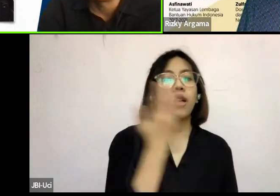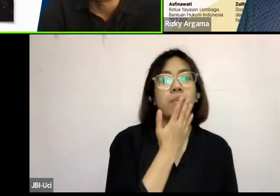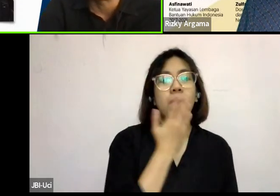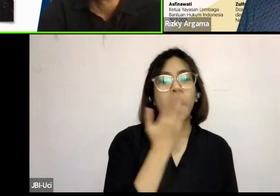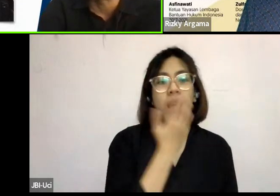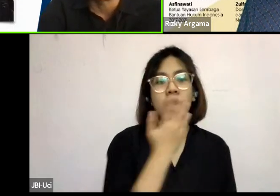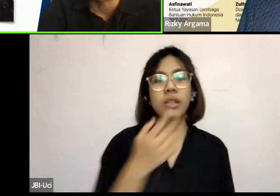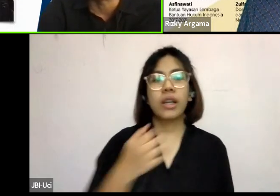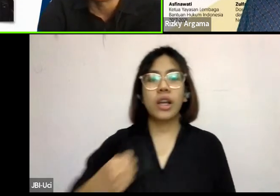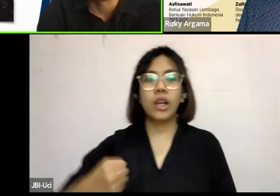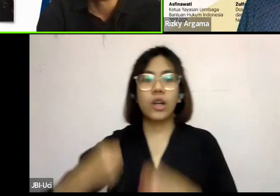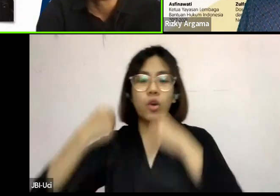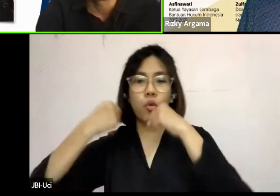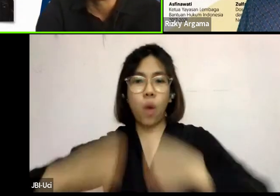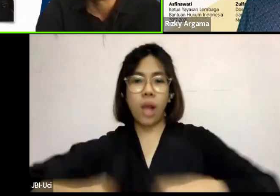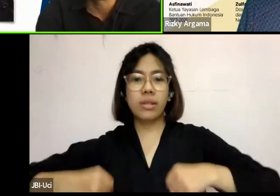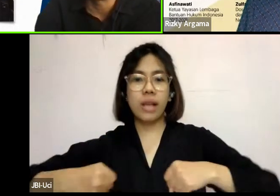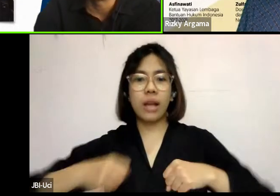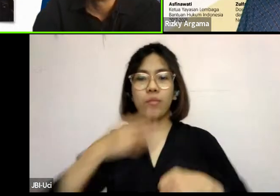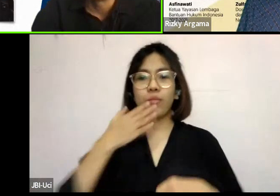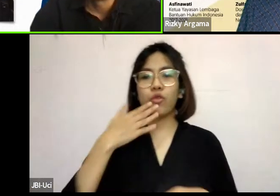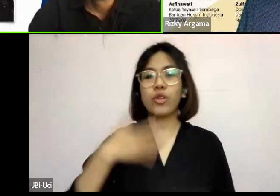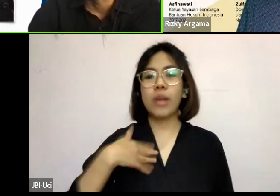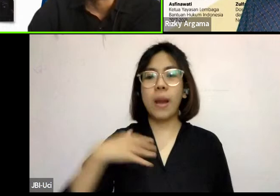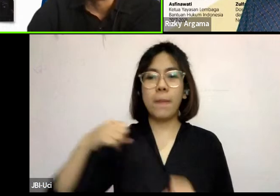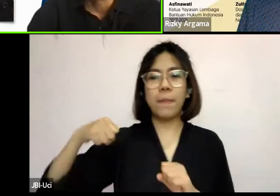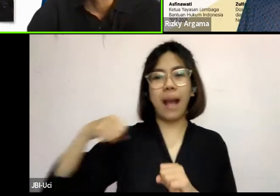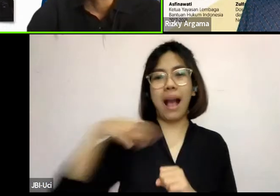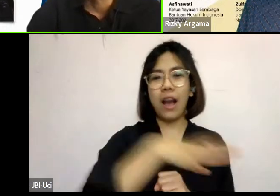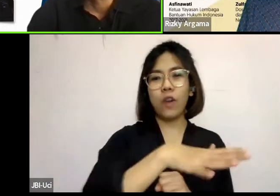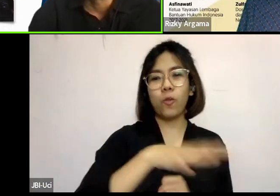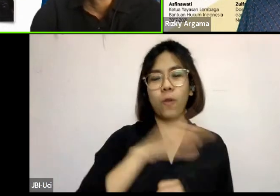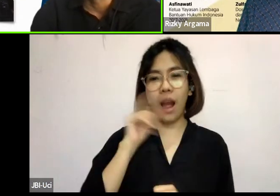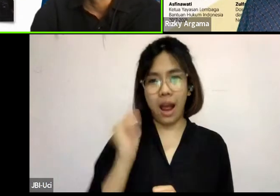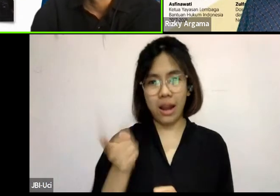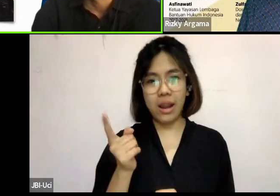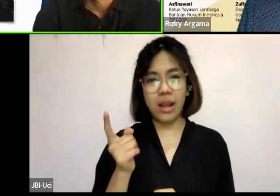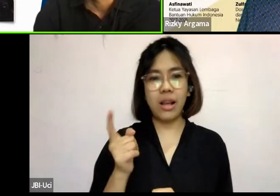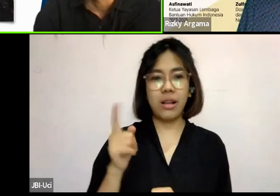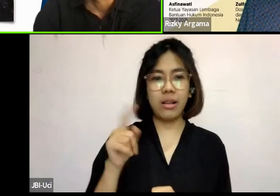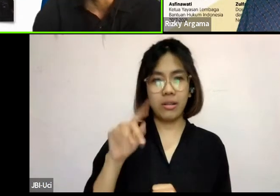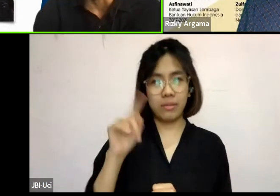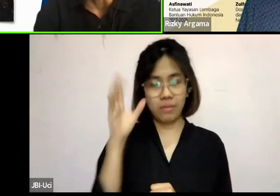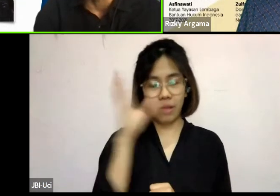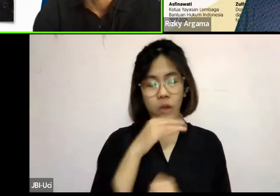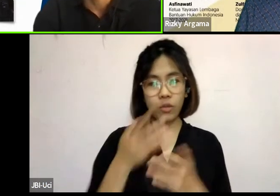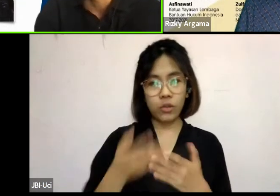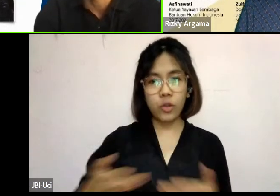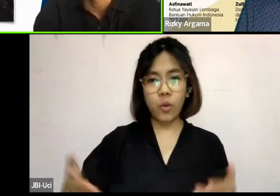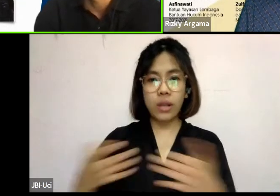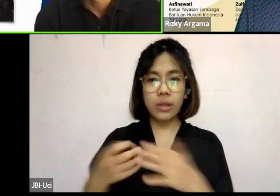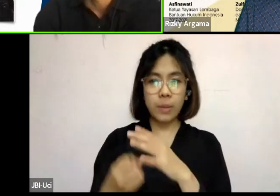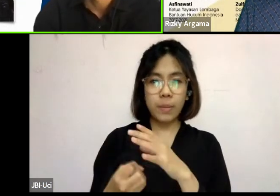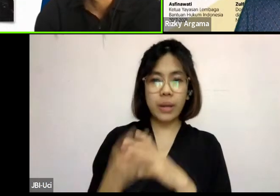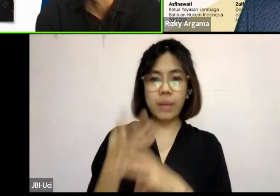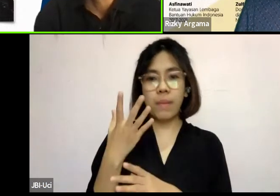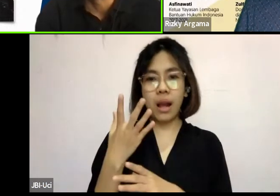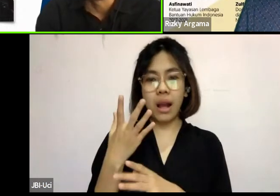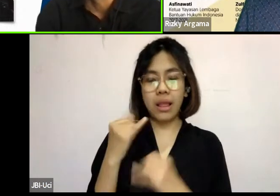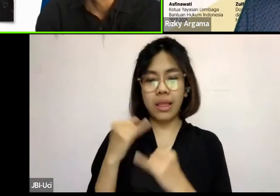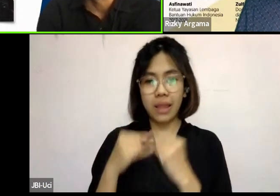paling paling berpengaruh dalam perkembangan terakhir bit atau